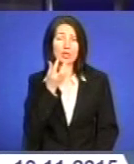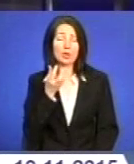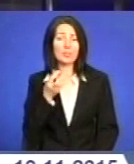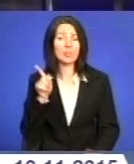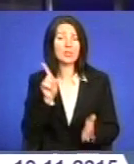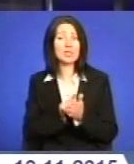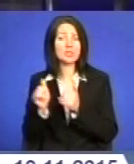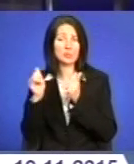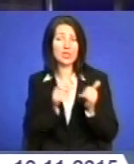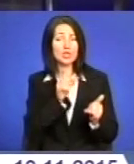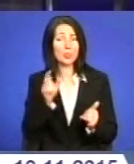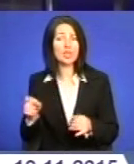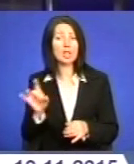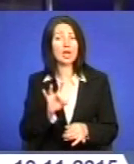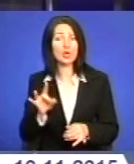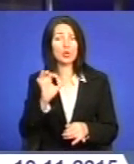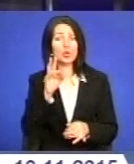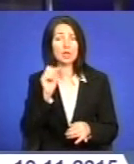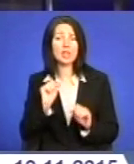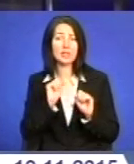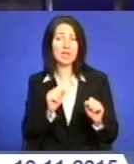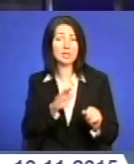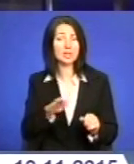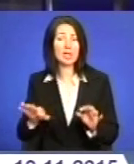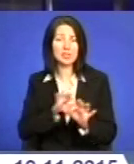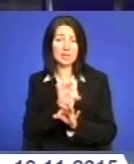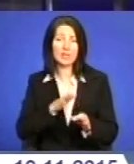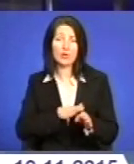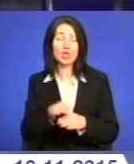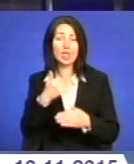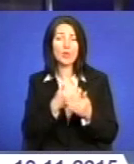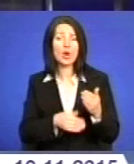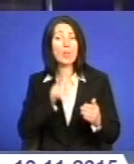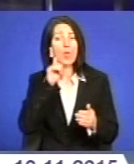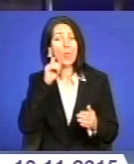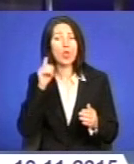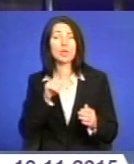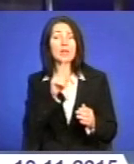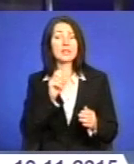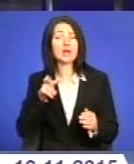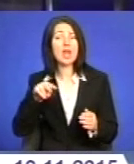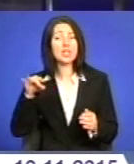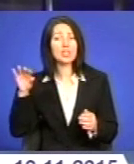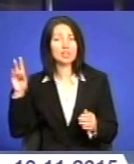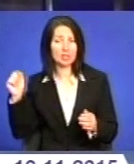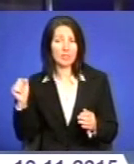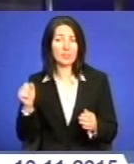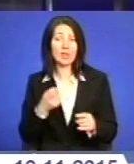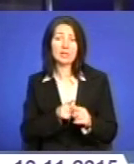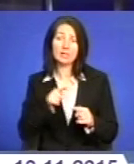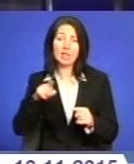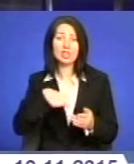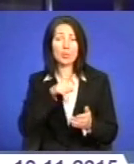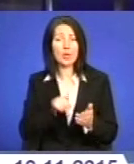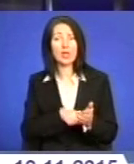пенсійне забезпечення громадян району, соціальний захист дітей-сиріт, виконання програми «Молодь Заліщанщини». Ці та інші питання обговорювали на